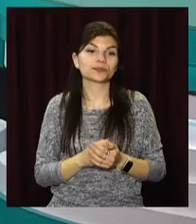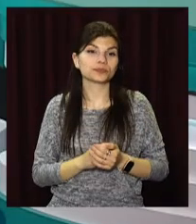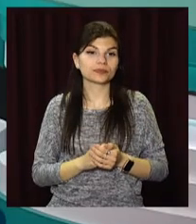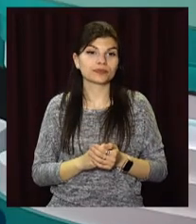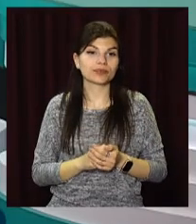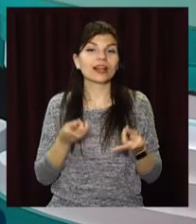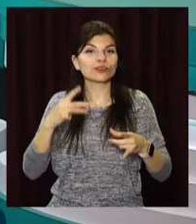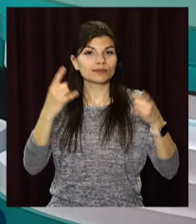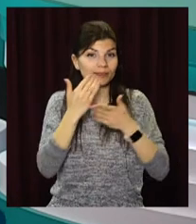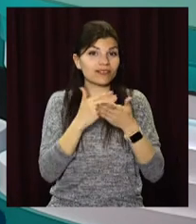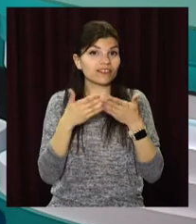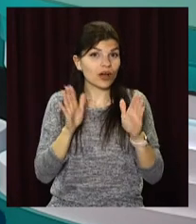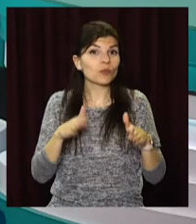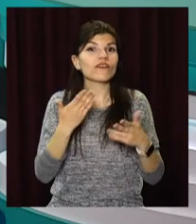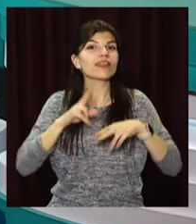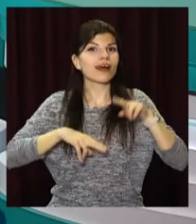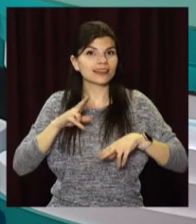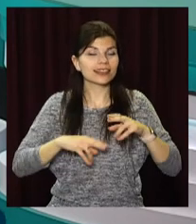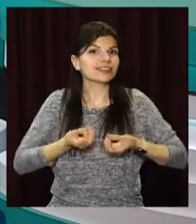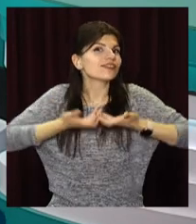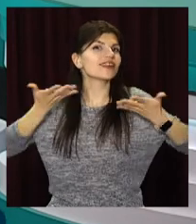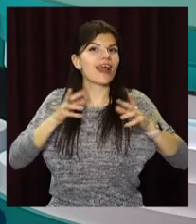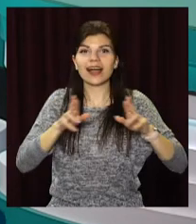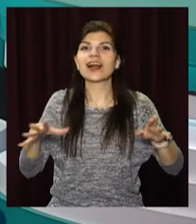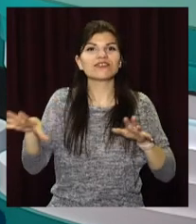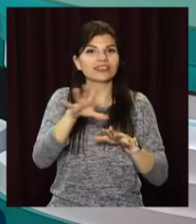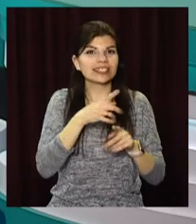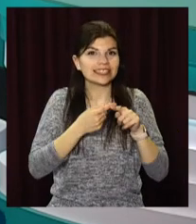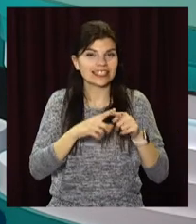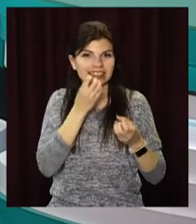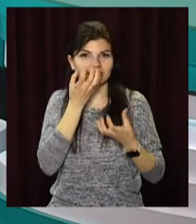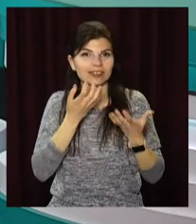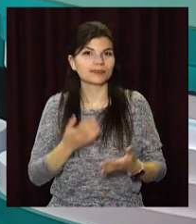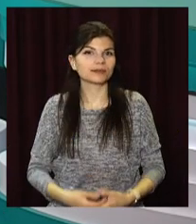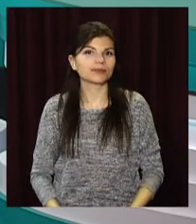Залишайтесь відкритими, нехай ваш настрій розквітає, як і все, цю пору.